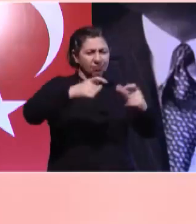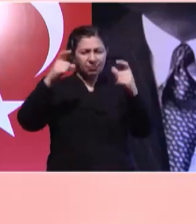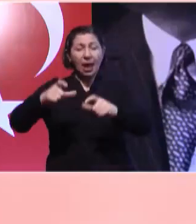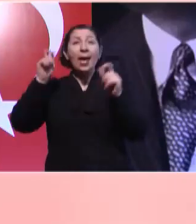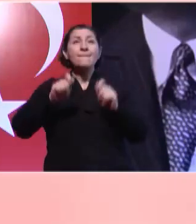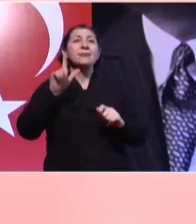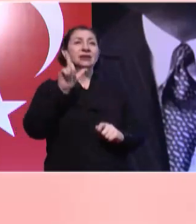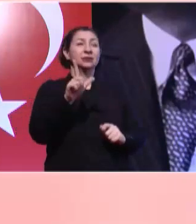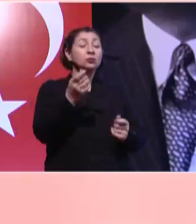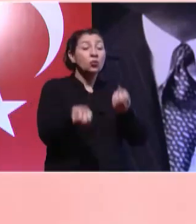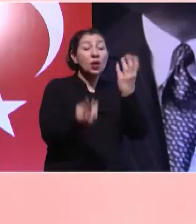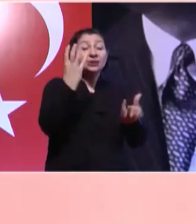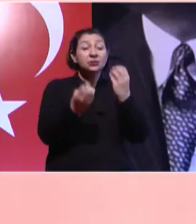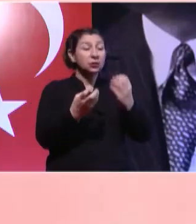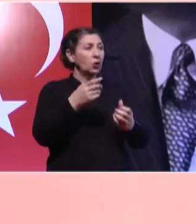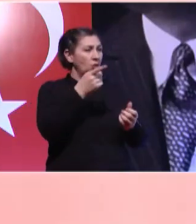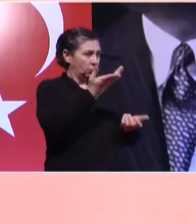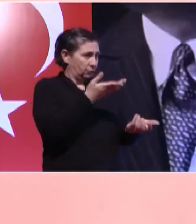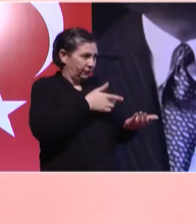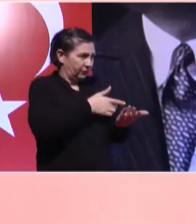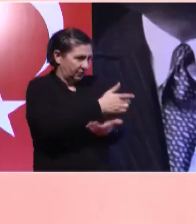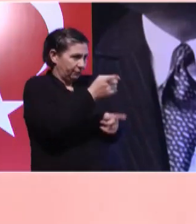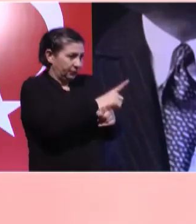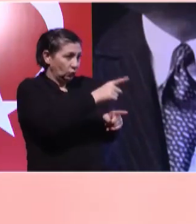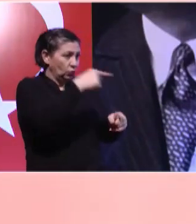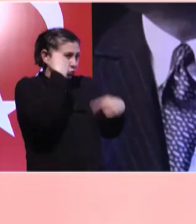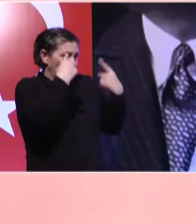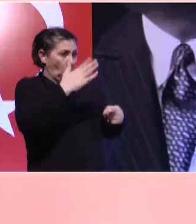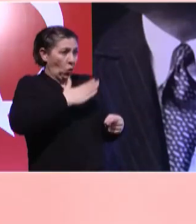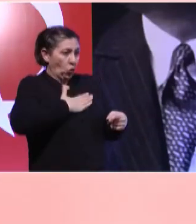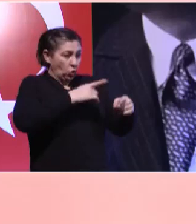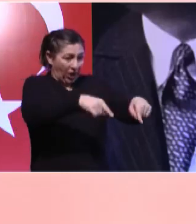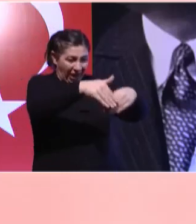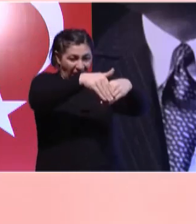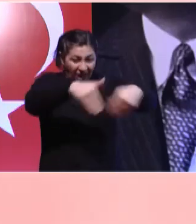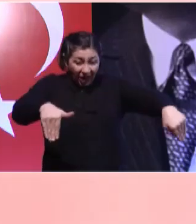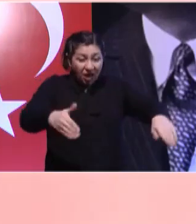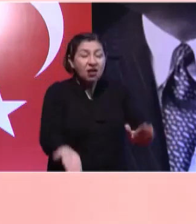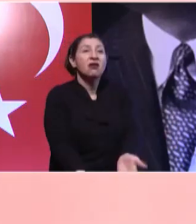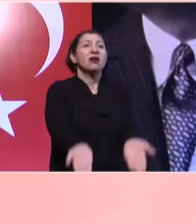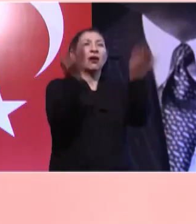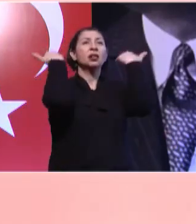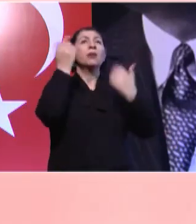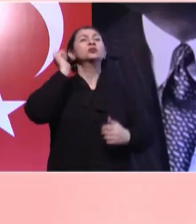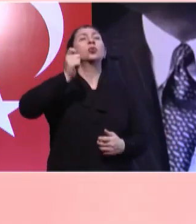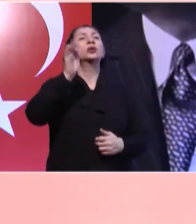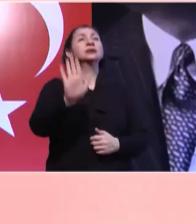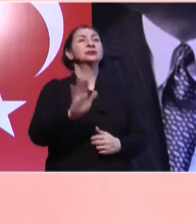zorundayız. Üreticinin önündeki, yani düşünenin önündeki bütün engelleri kaldırmak